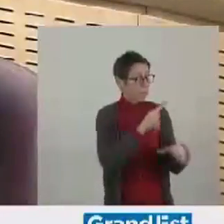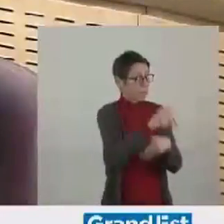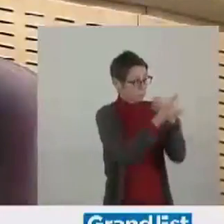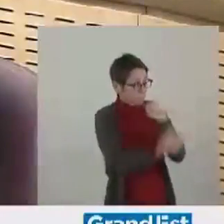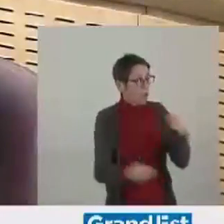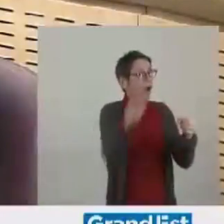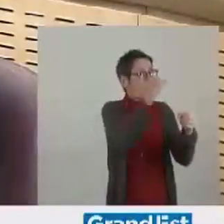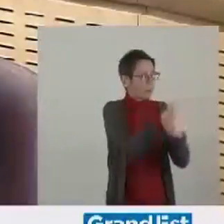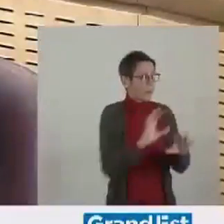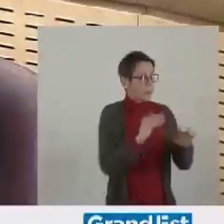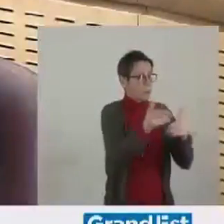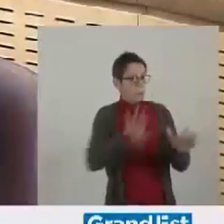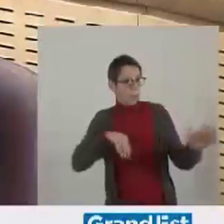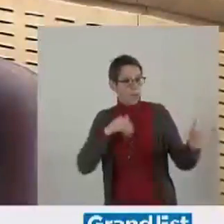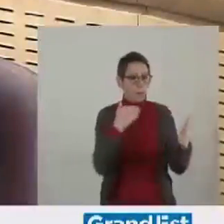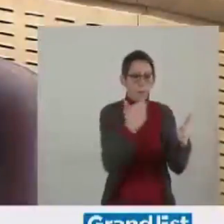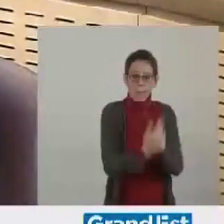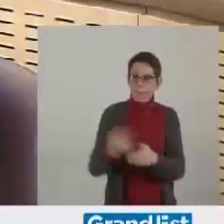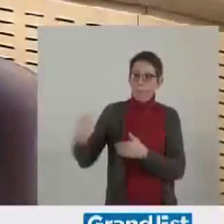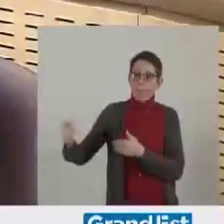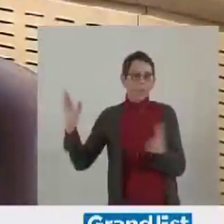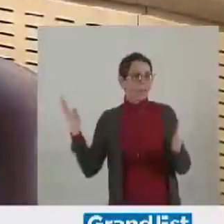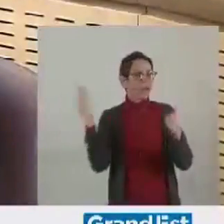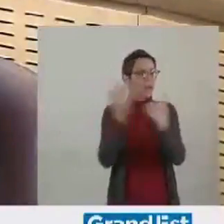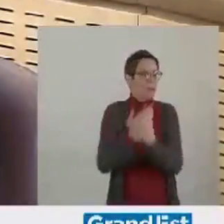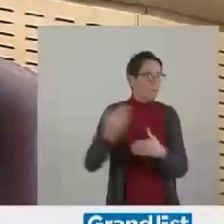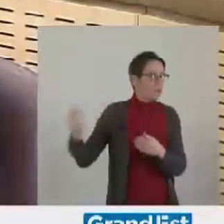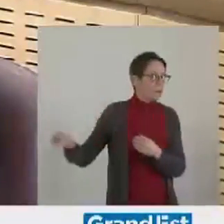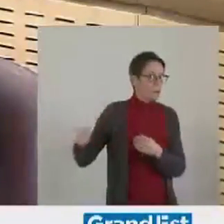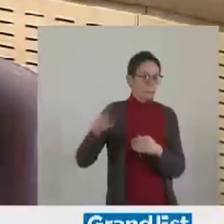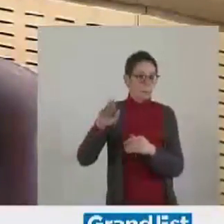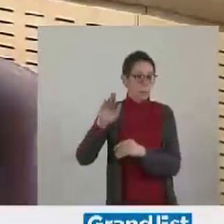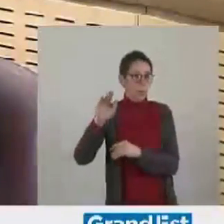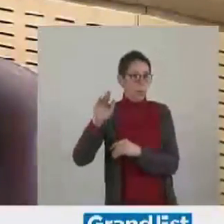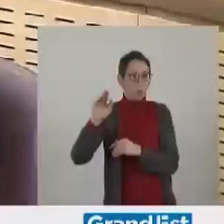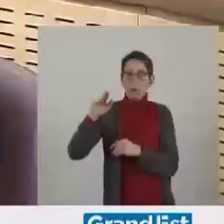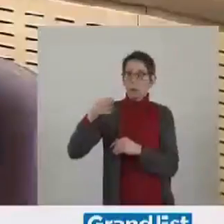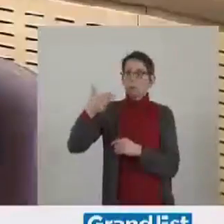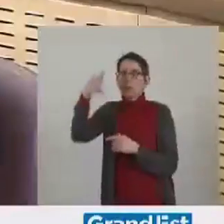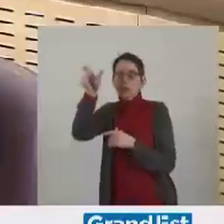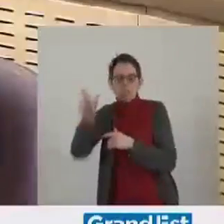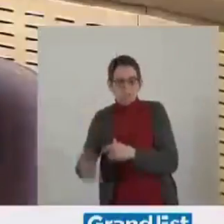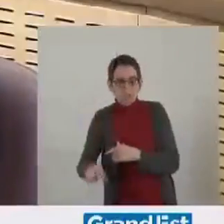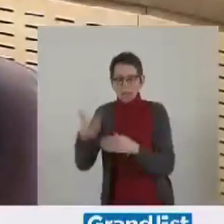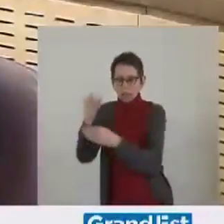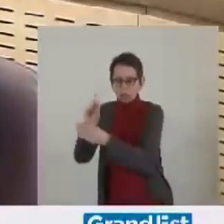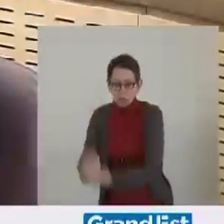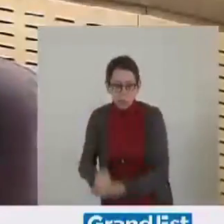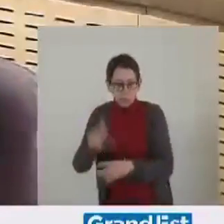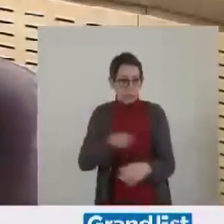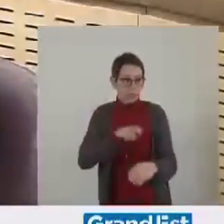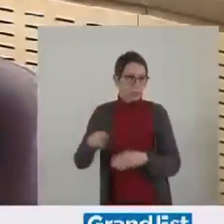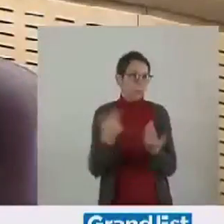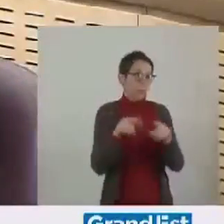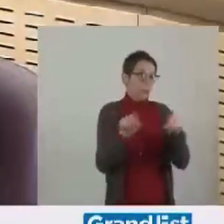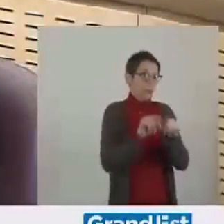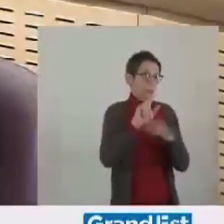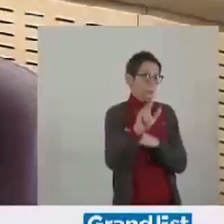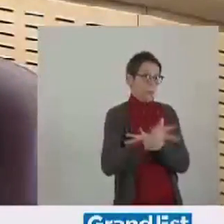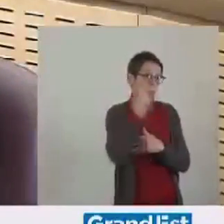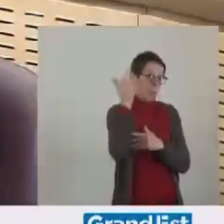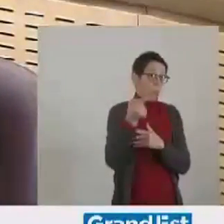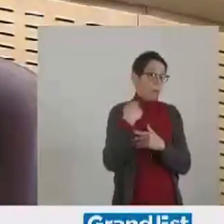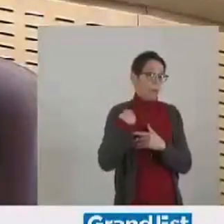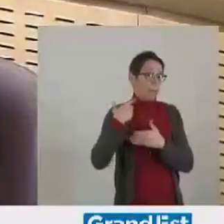la contribution des conservateurs botaniques, mais aussi des LPO. Le troisième axe concerne la protection et la gestion du